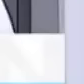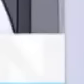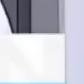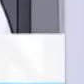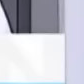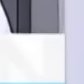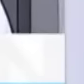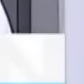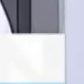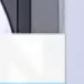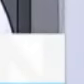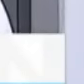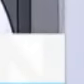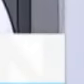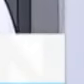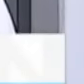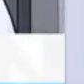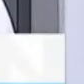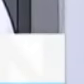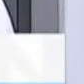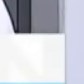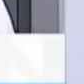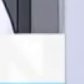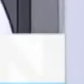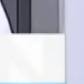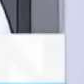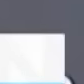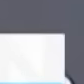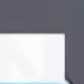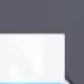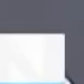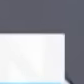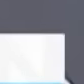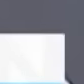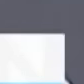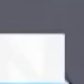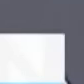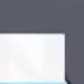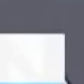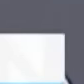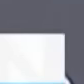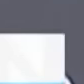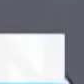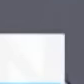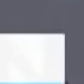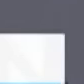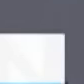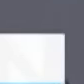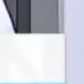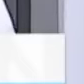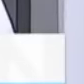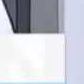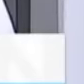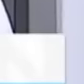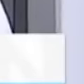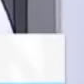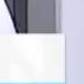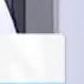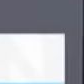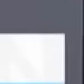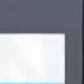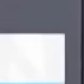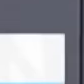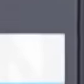po. May respeto naman po ako. Respetado ko po kayo. Dapat pa nga po kayo pang nagpuprotekta po sa amin. Dapat kayo